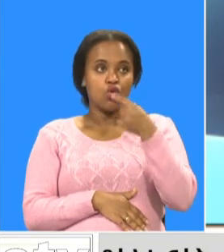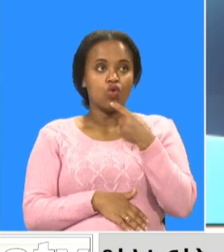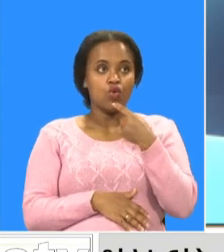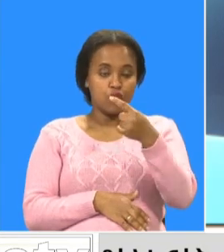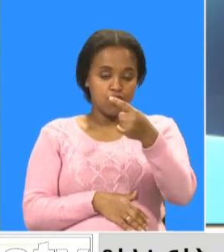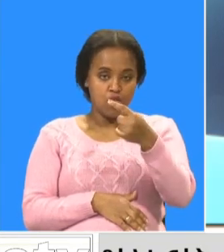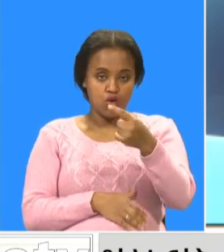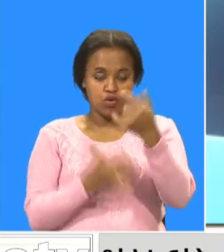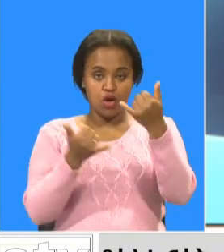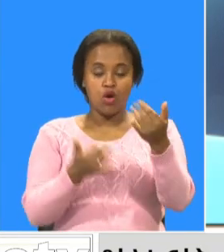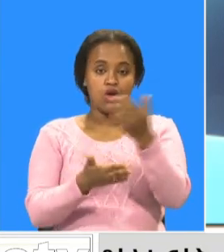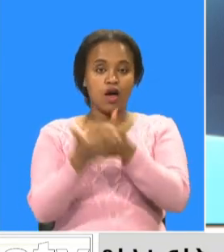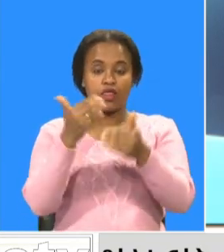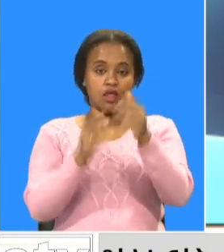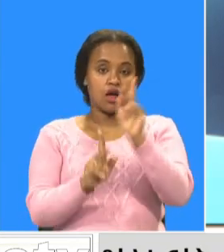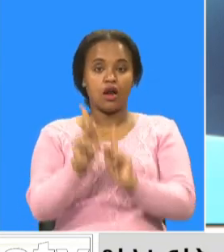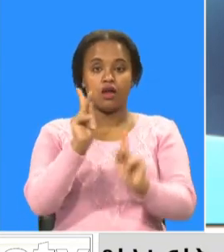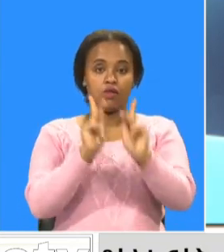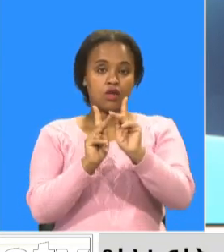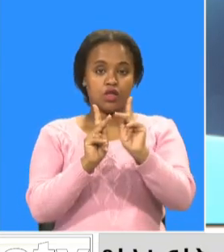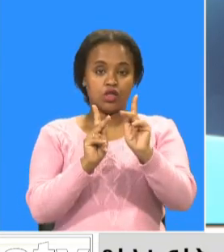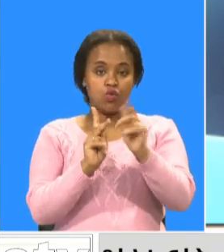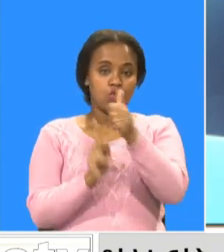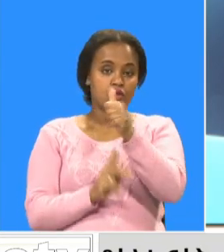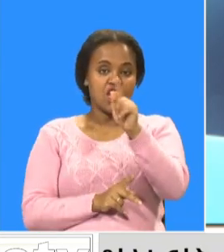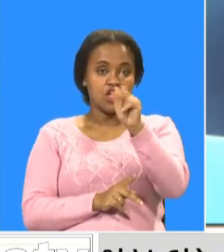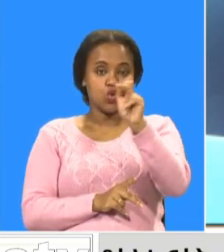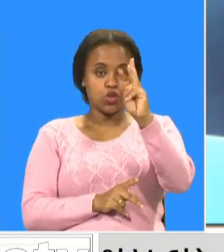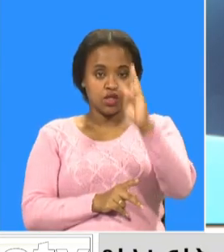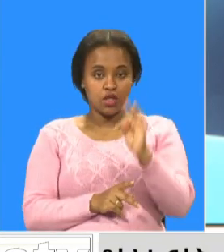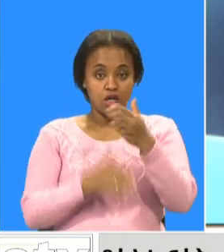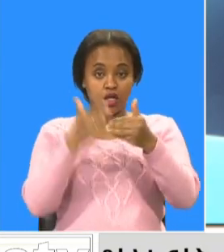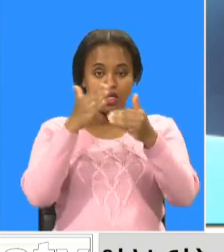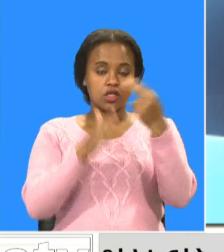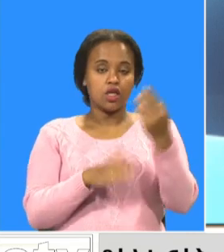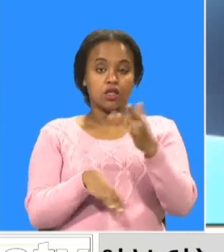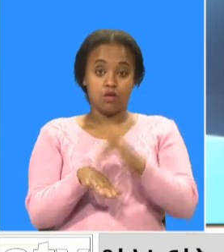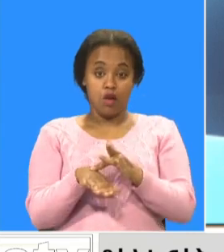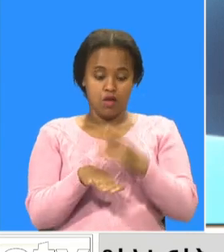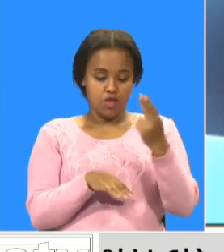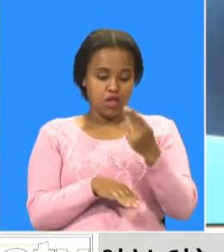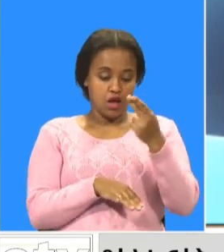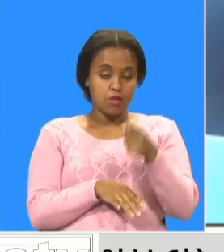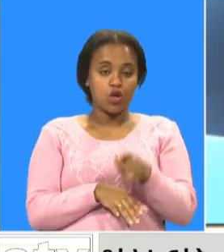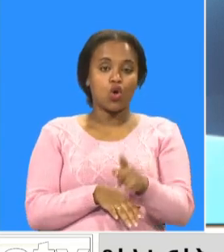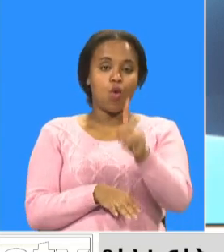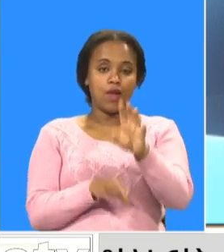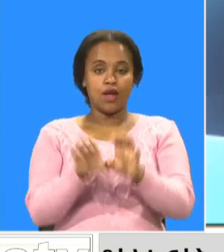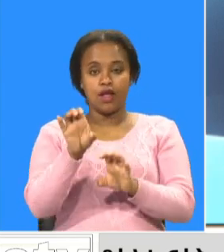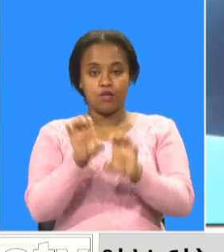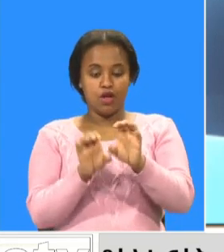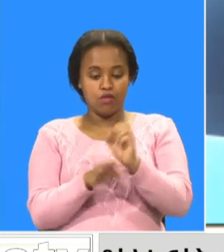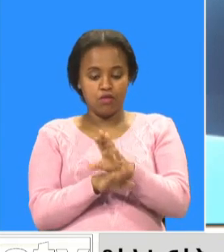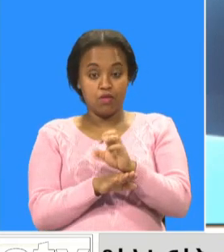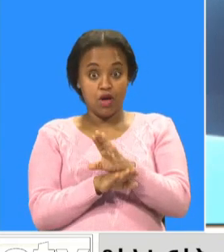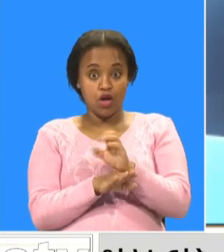የሚባሉት አሁን አጠቃላይ ህብረተሰቡ በኢንዱስትሪ ደረጃ ጥቅም ላይ የሚጠቀምባቸው ሪኮመንድ የሚደረጉ